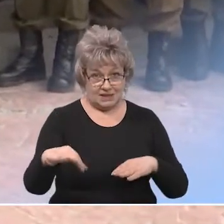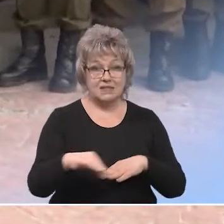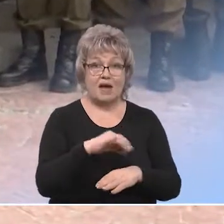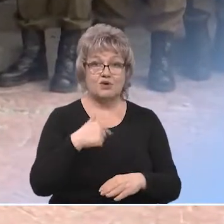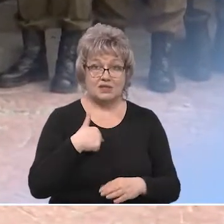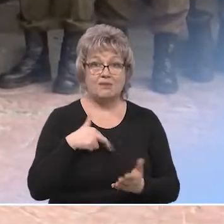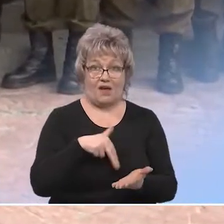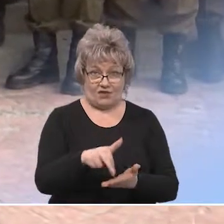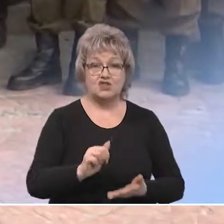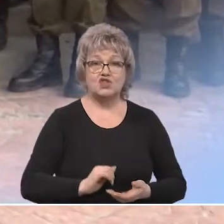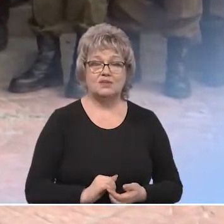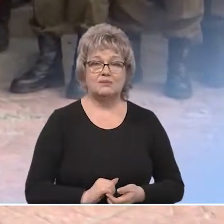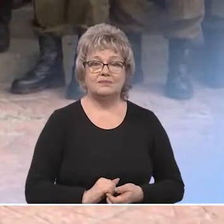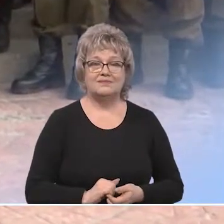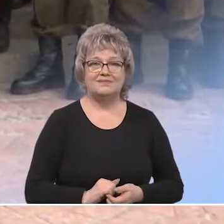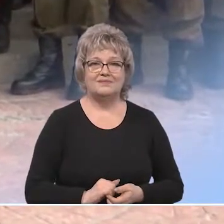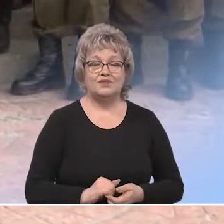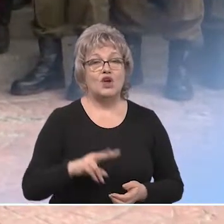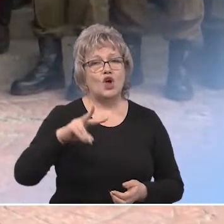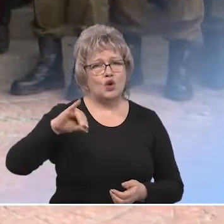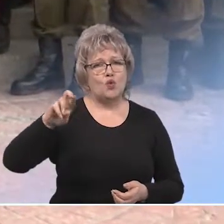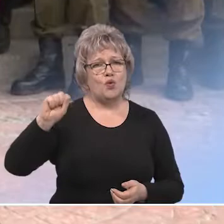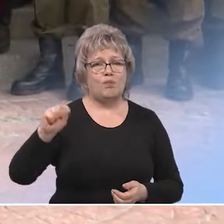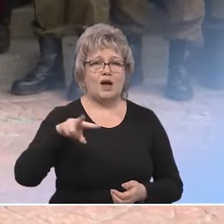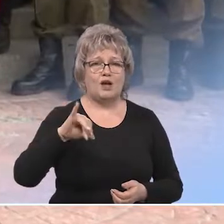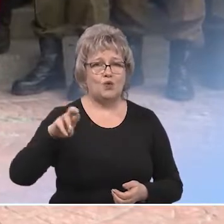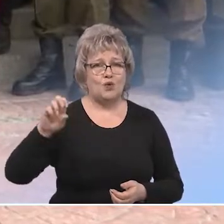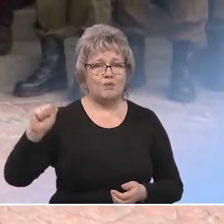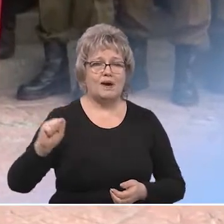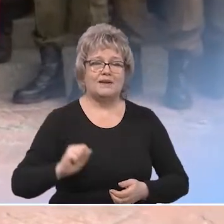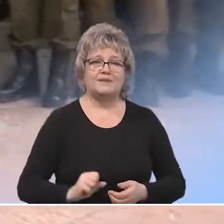ты выйдешь за меня замуж? Люба! Люба!